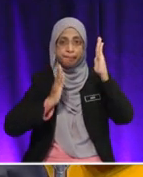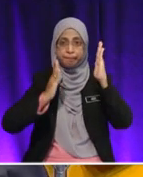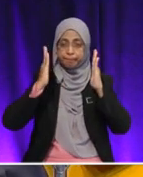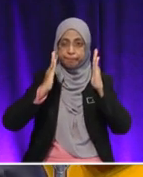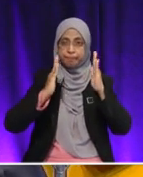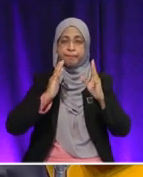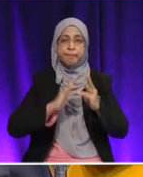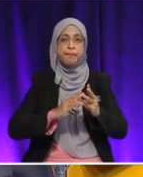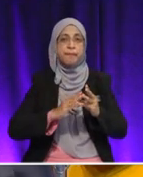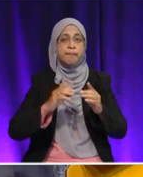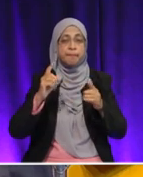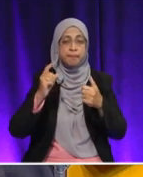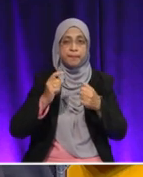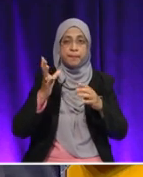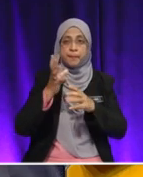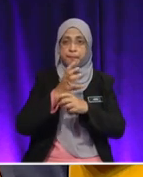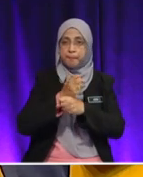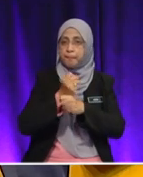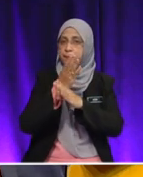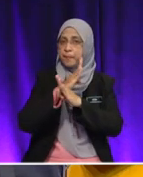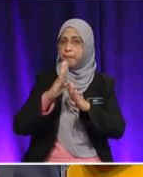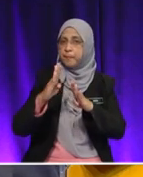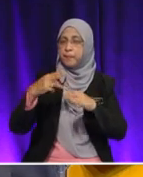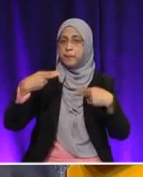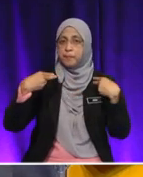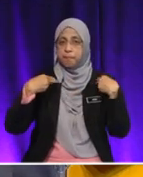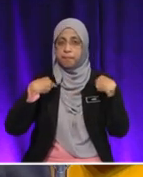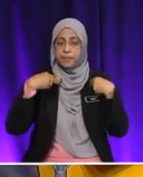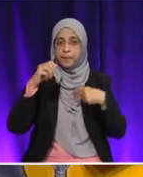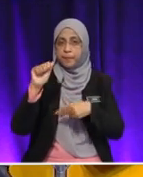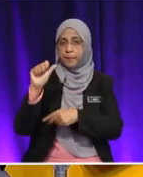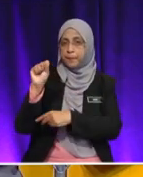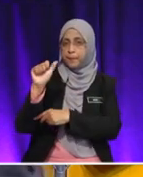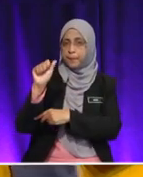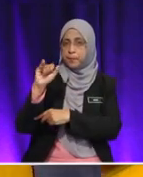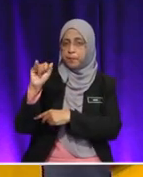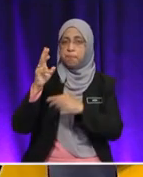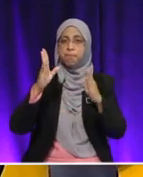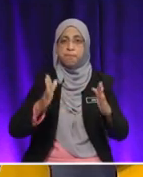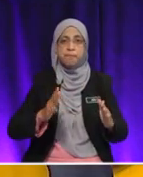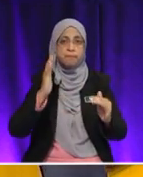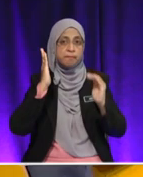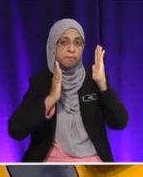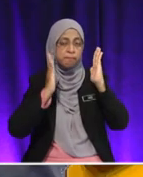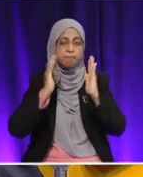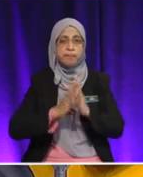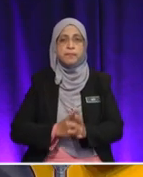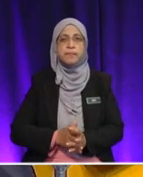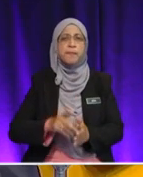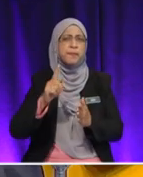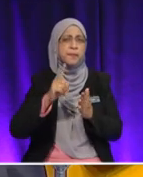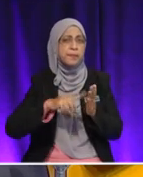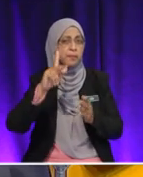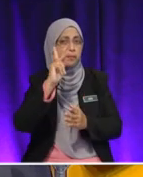warga negara dan ke semua ini merujuk kepada hak seterusnya pula Mari kita lihat murid-murid apakah